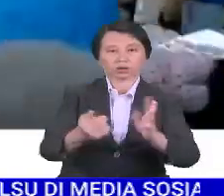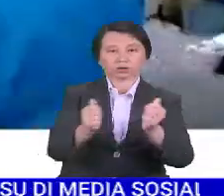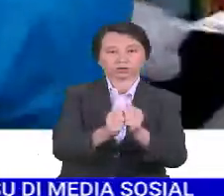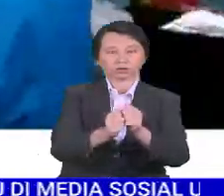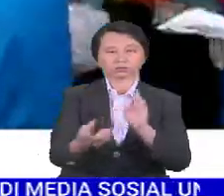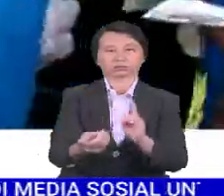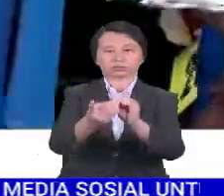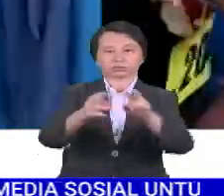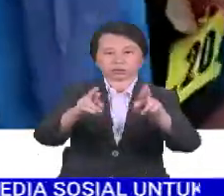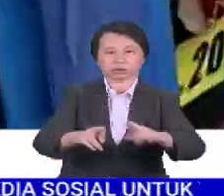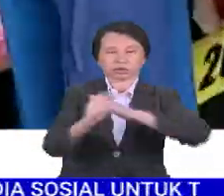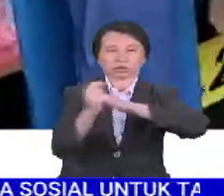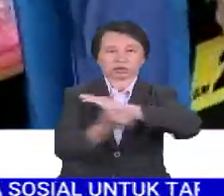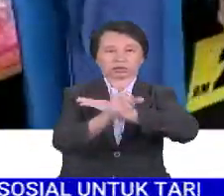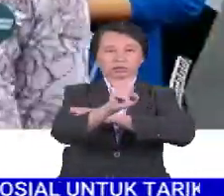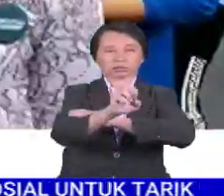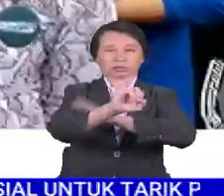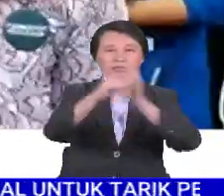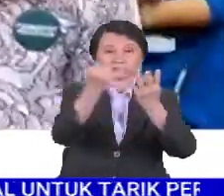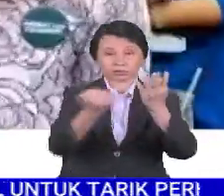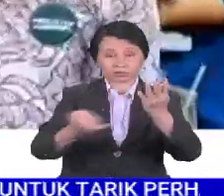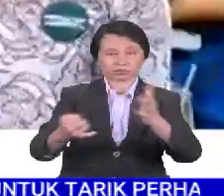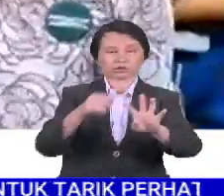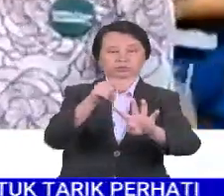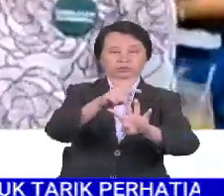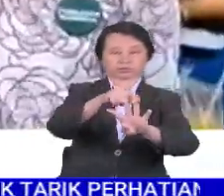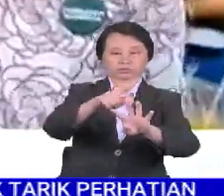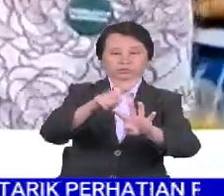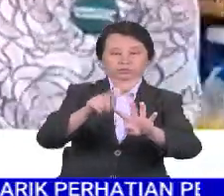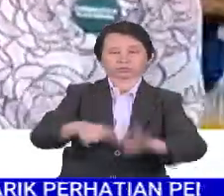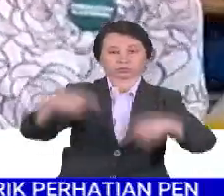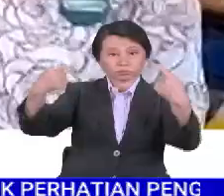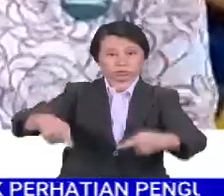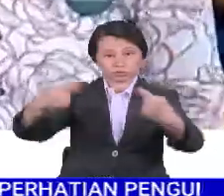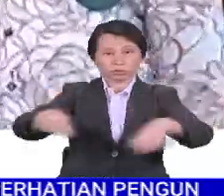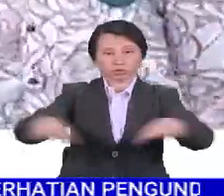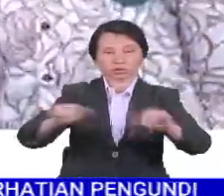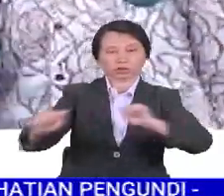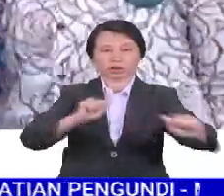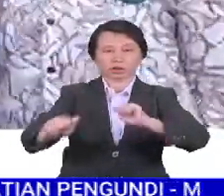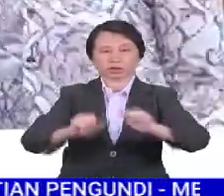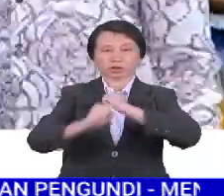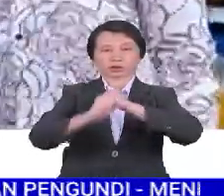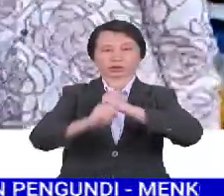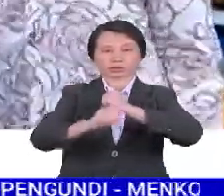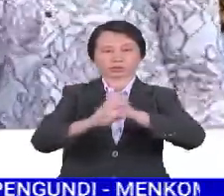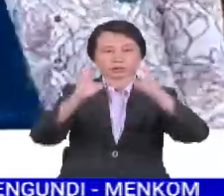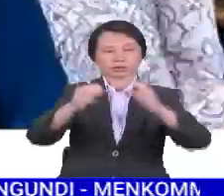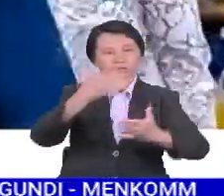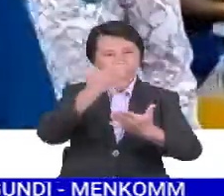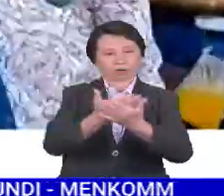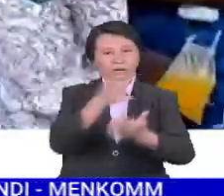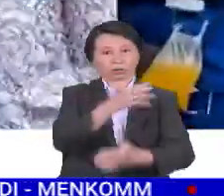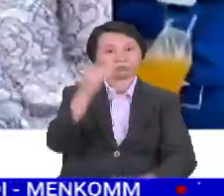dengan bertemu penduduk Taman Sri Aman Jitra. Semua calon serta jentera parti bertanding menjalankan aktiviti kempen secara sihat